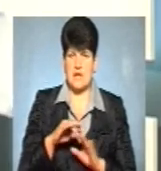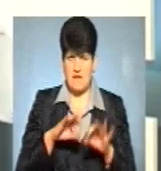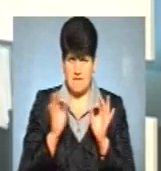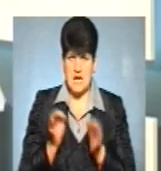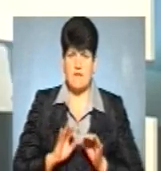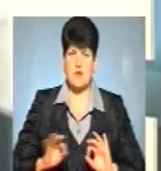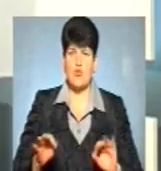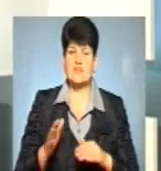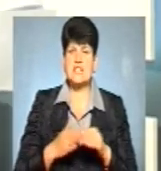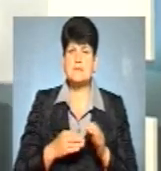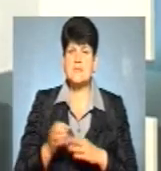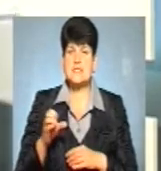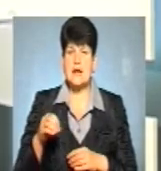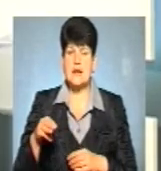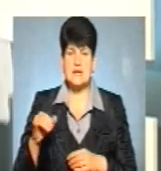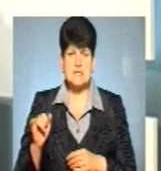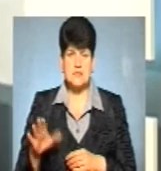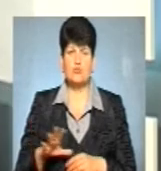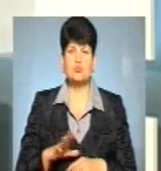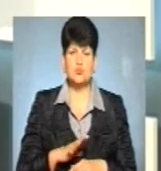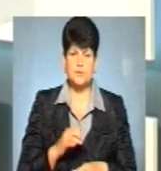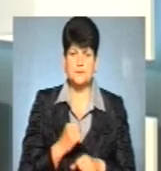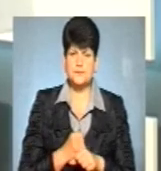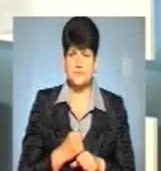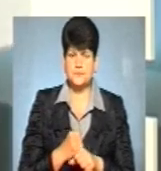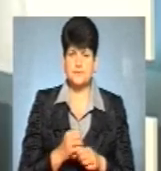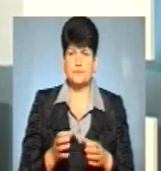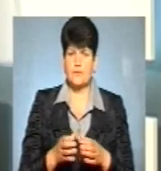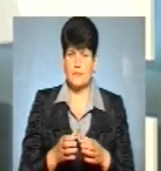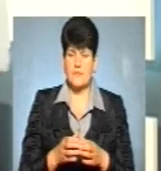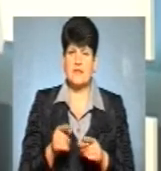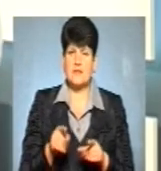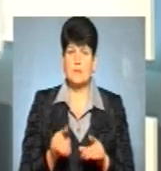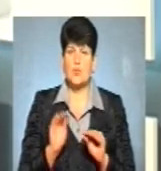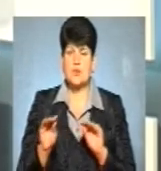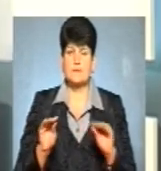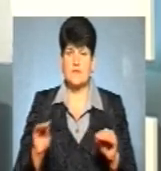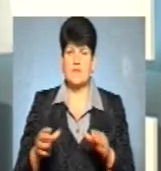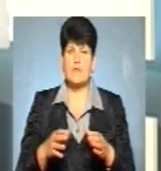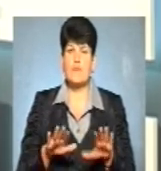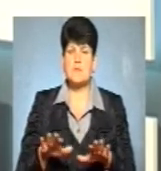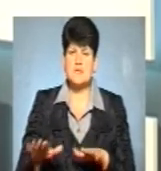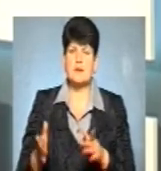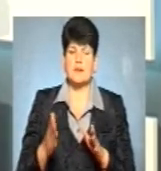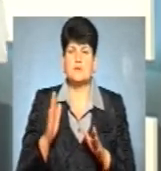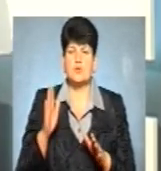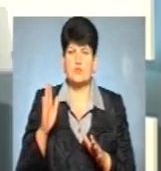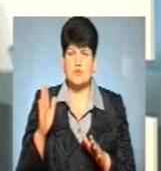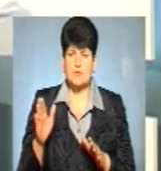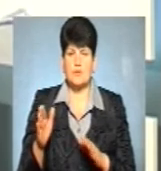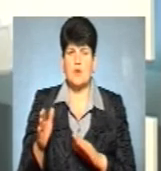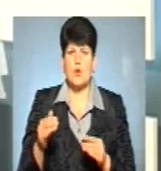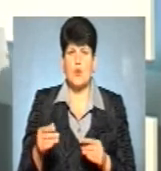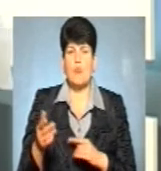висококваліфікованих спеціалістів були сформовані, розміщені саме в тих місцях, вже спрогнозованих нами, відповідно до